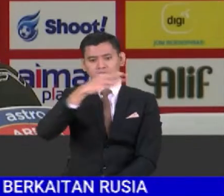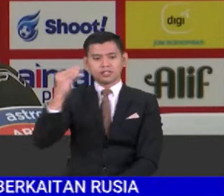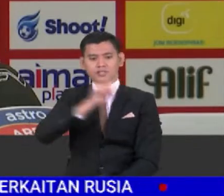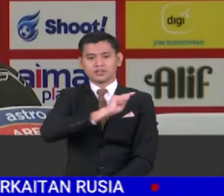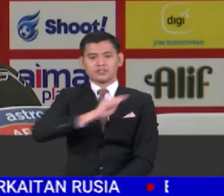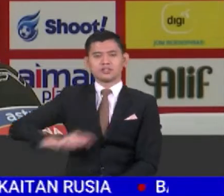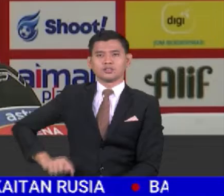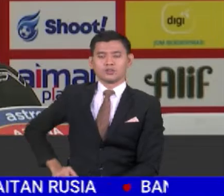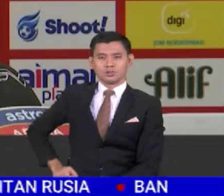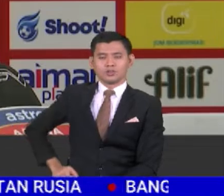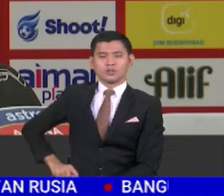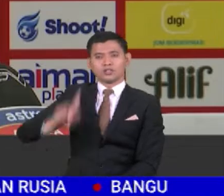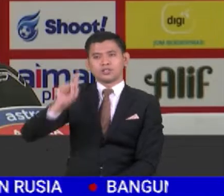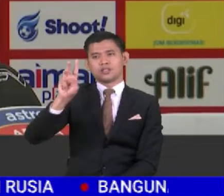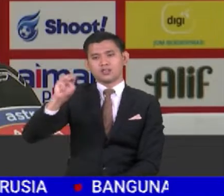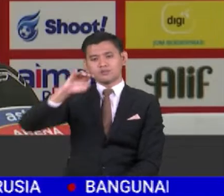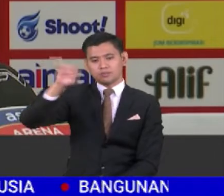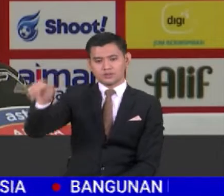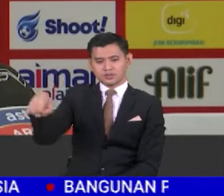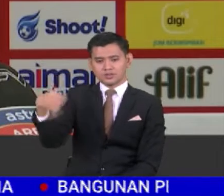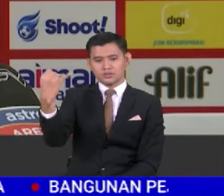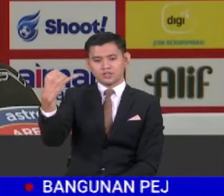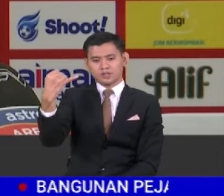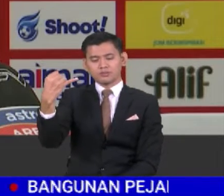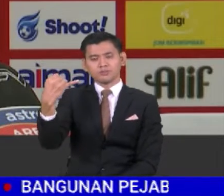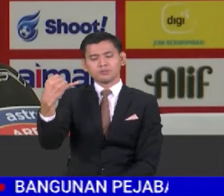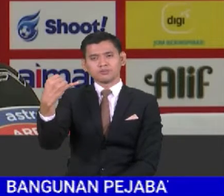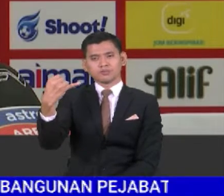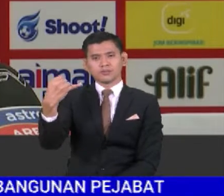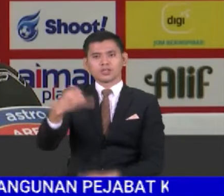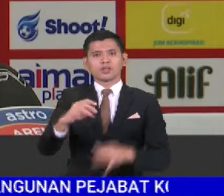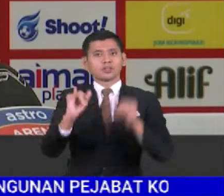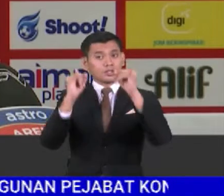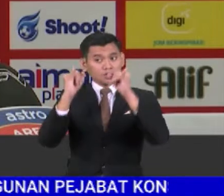person most important in the club.